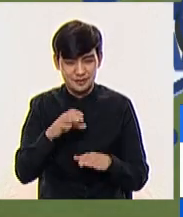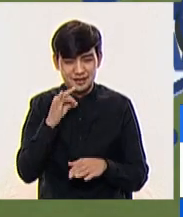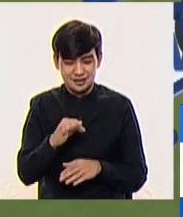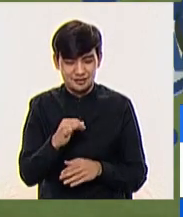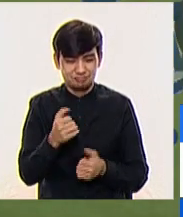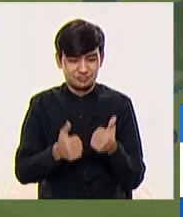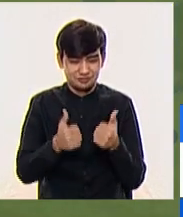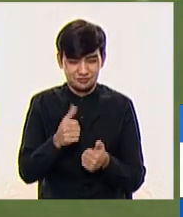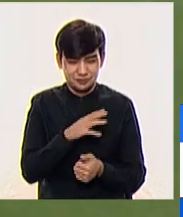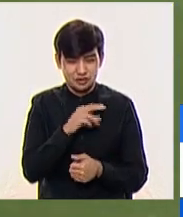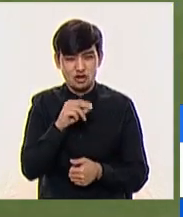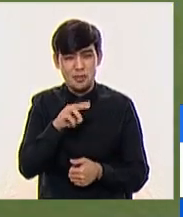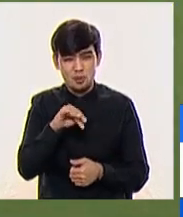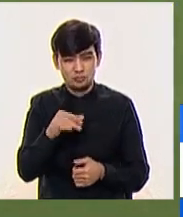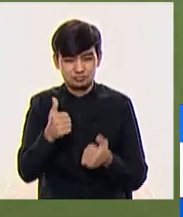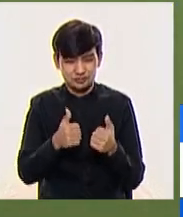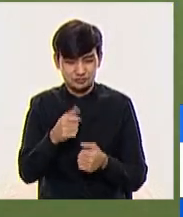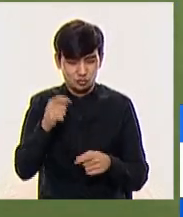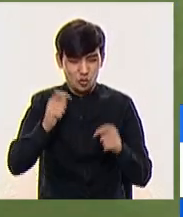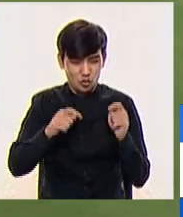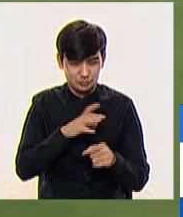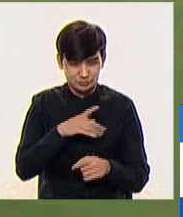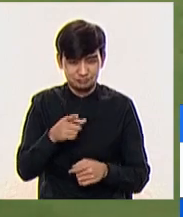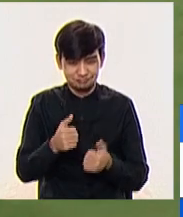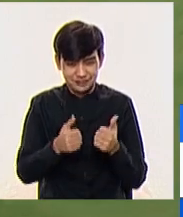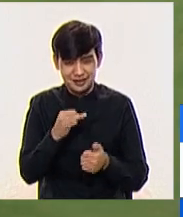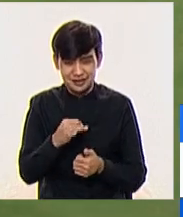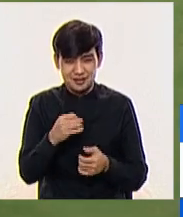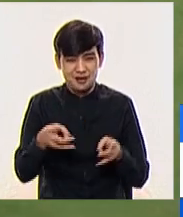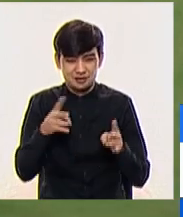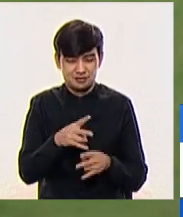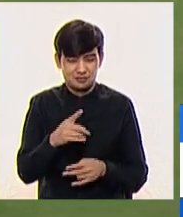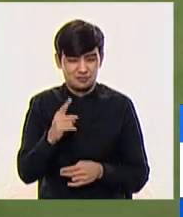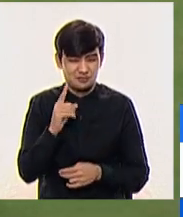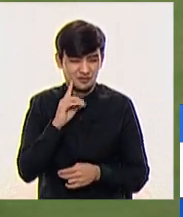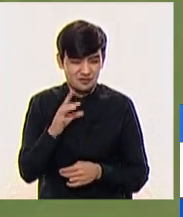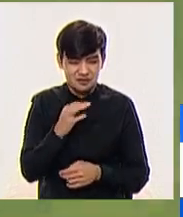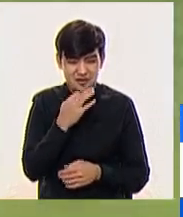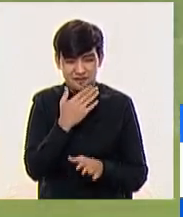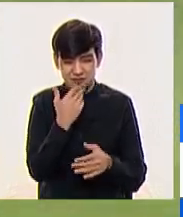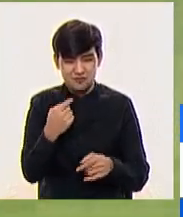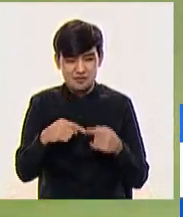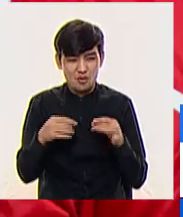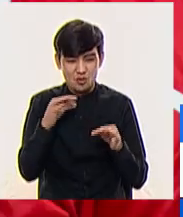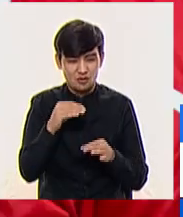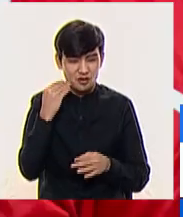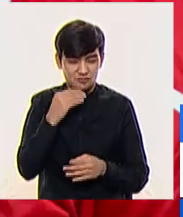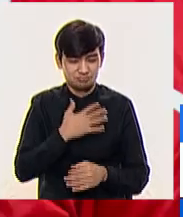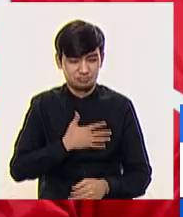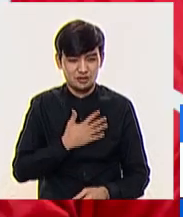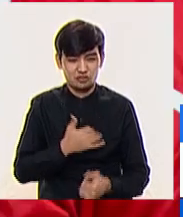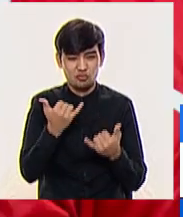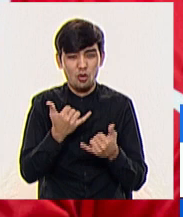титул чемпионов спортсмены сражались под проливным дождем и остались очень недовольны качеством футбольного поля.